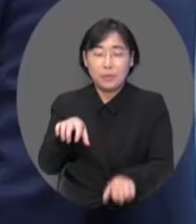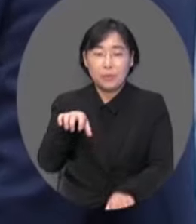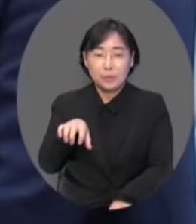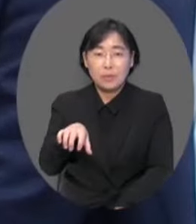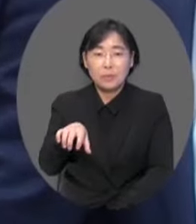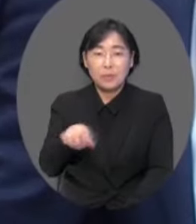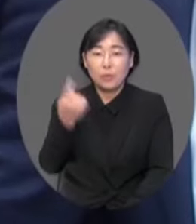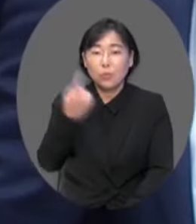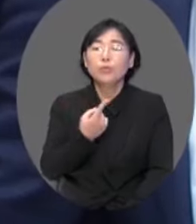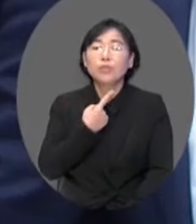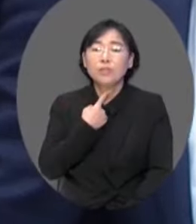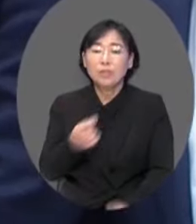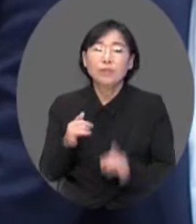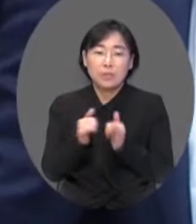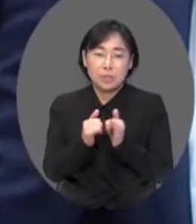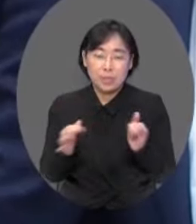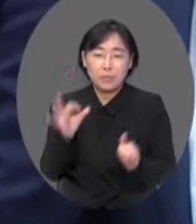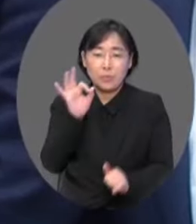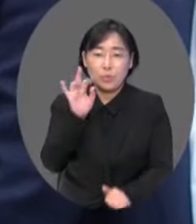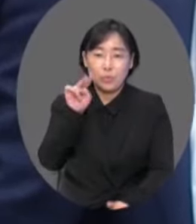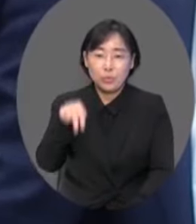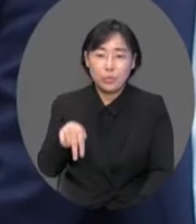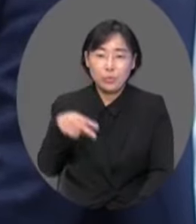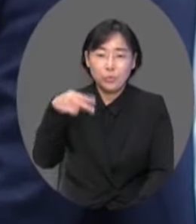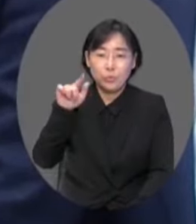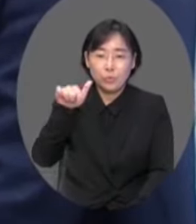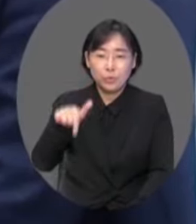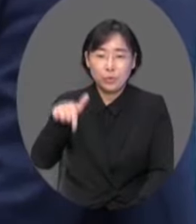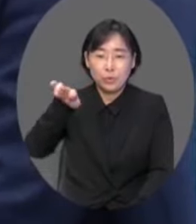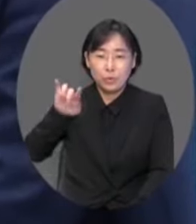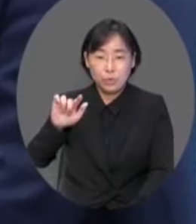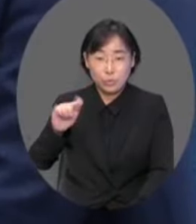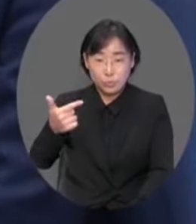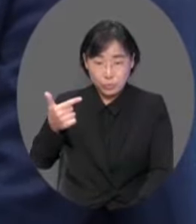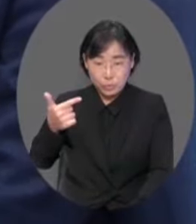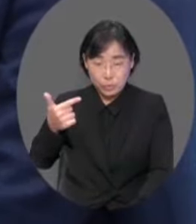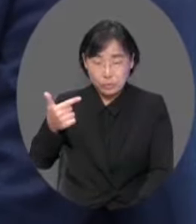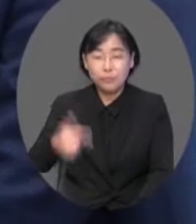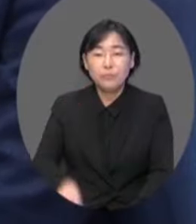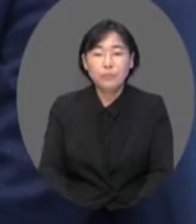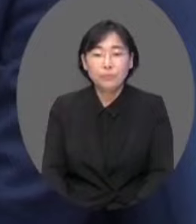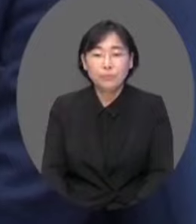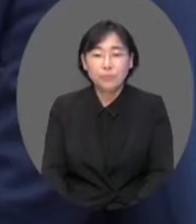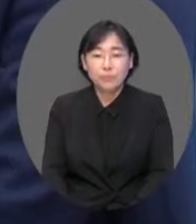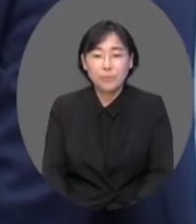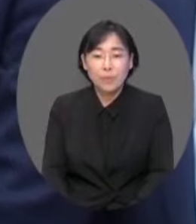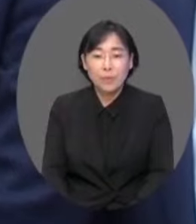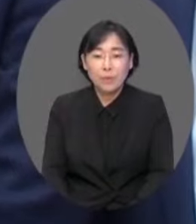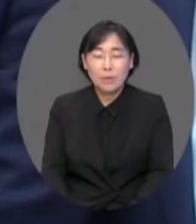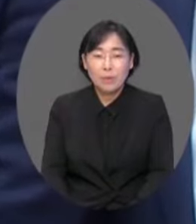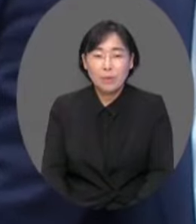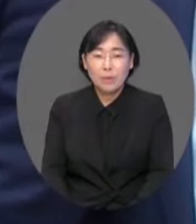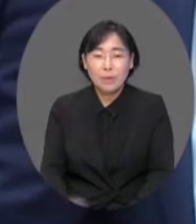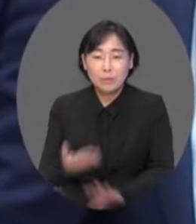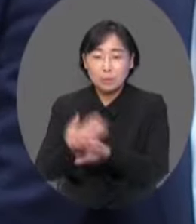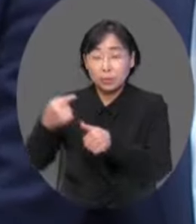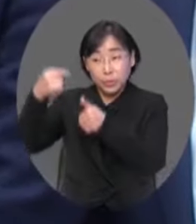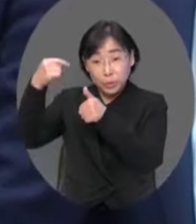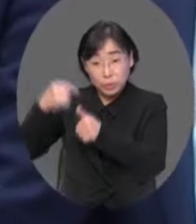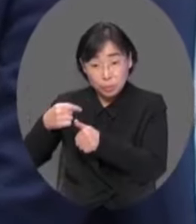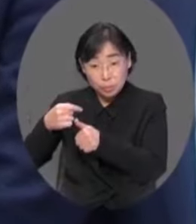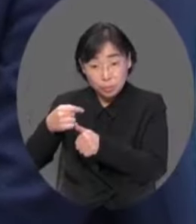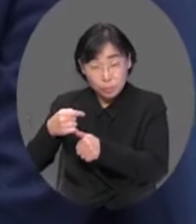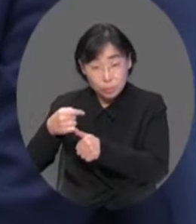오신 유석균 감사관. 유석균 감사관입니다. 예. 조성은 처장으로부터 직접 지시받는 건 아닙니까? 뭐 제가 직접